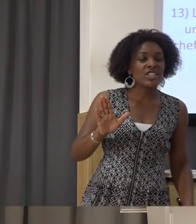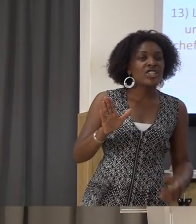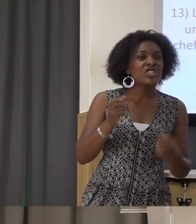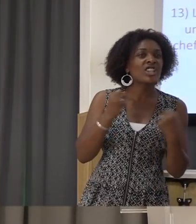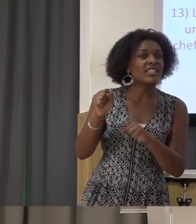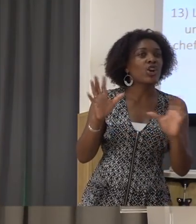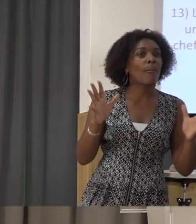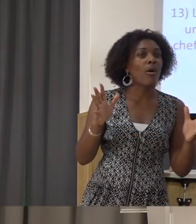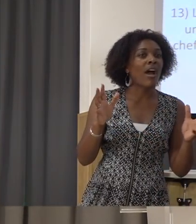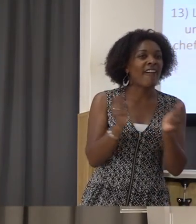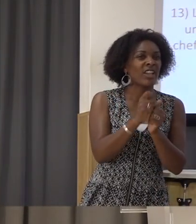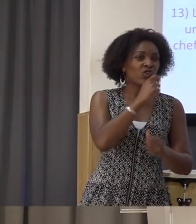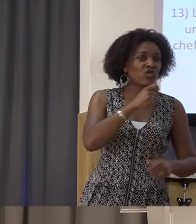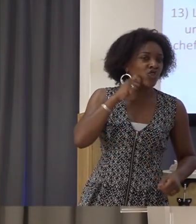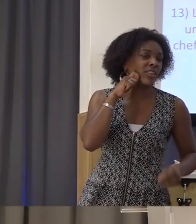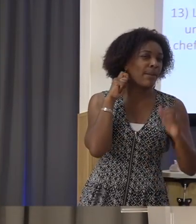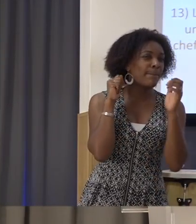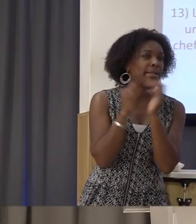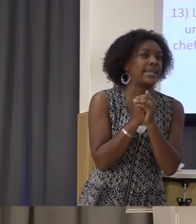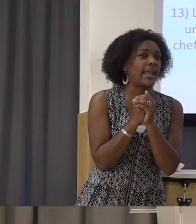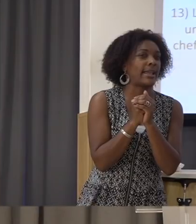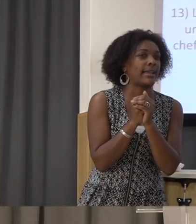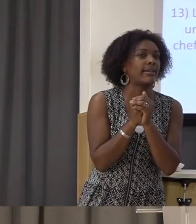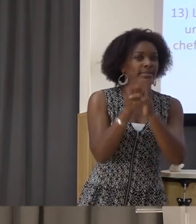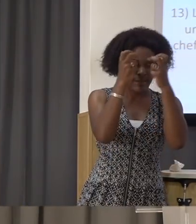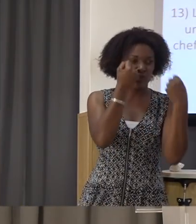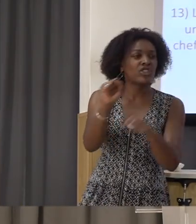par le jeûne et la prière.